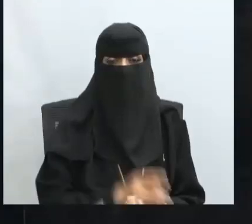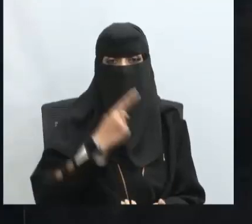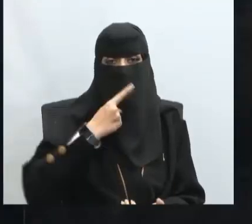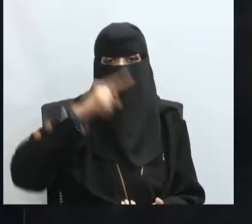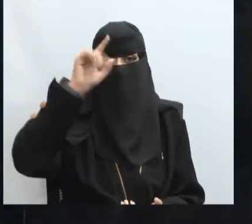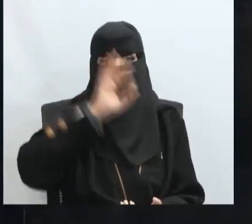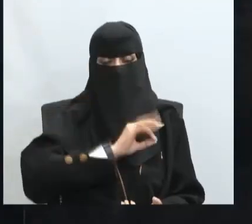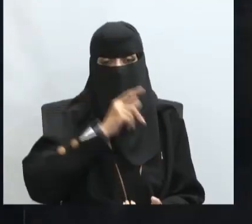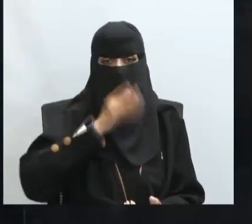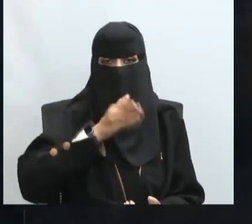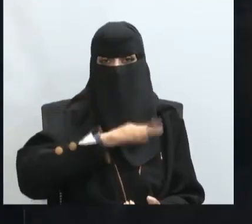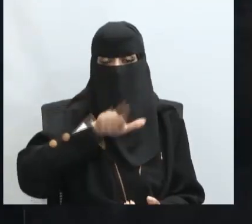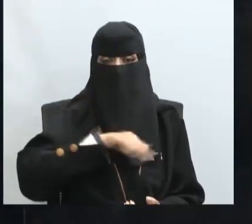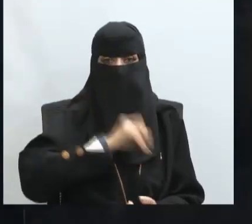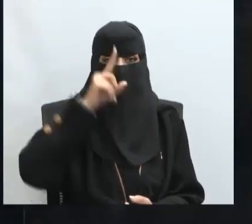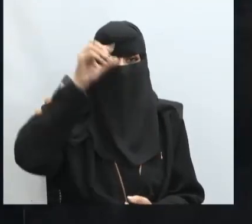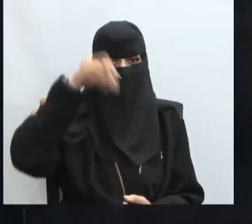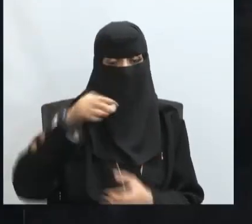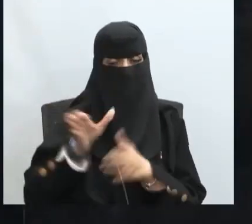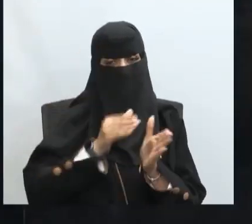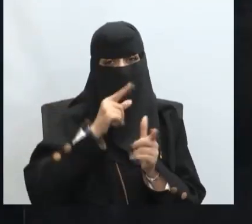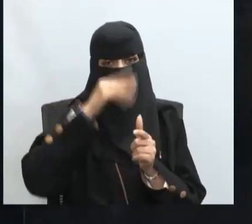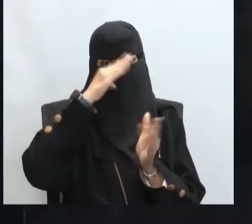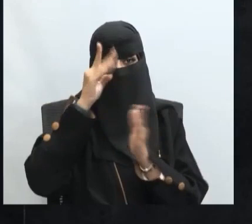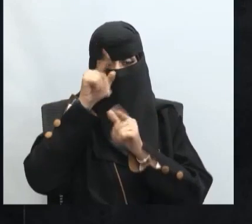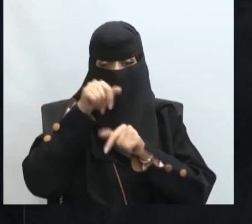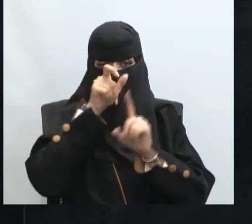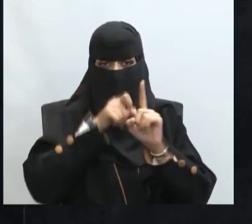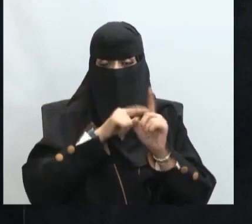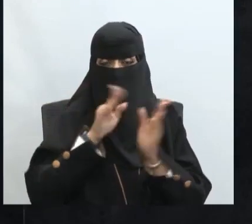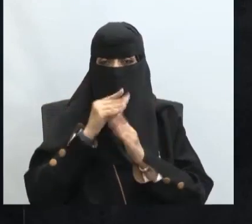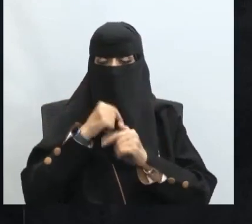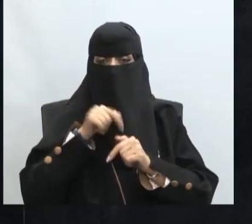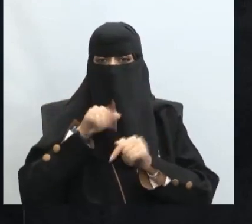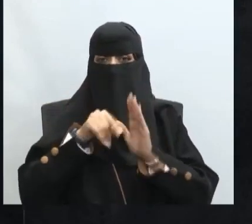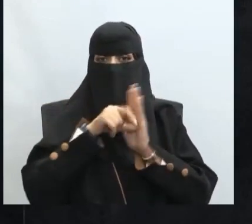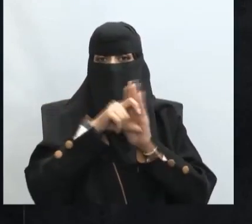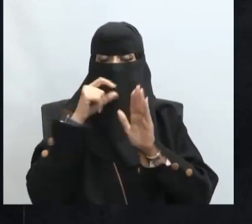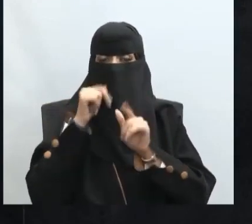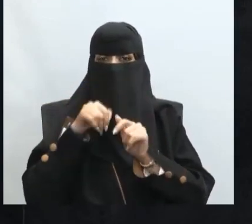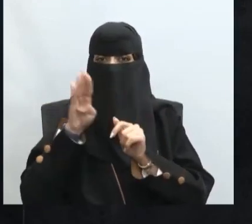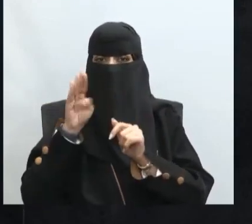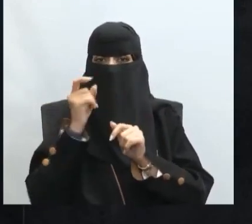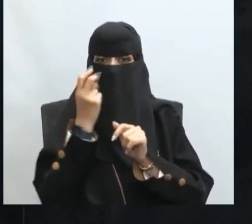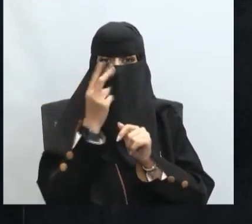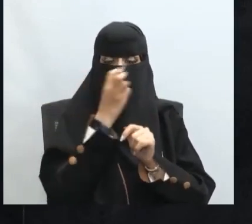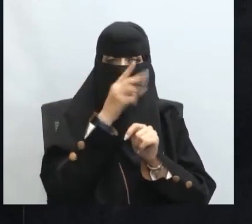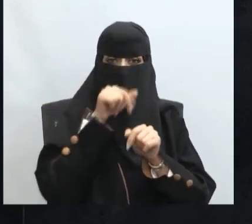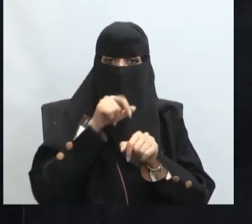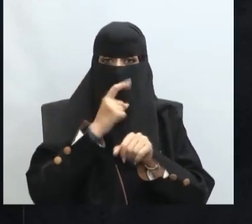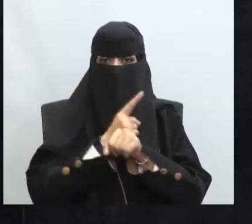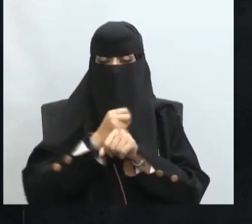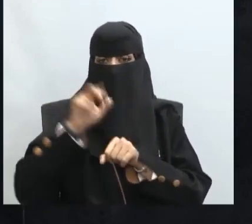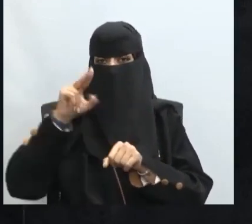بسم الله الرحمن الرحيم السلام عليكم ورحمه الله وبركاته اهلا وسهلا بكم في درس جديد من دروس كيمياء اثلاثه معكم معلمتكم العنود ناصر